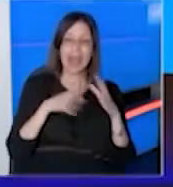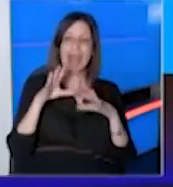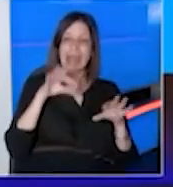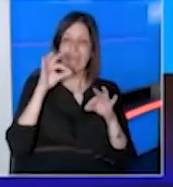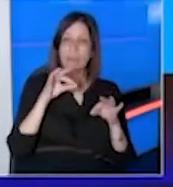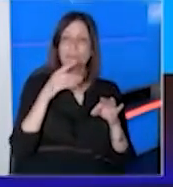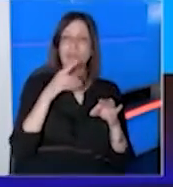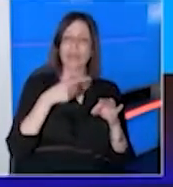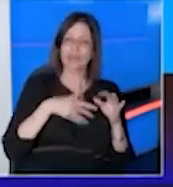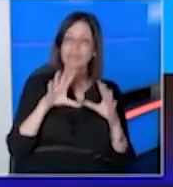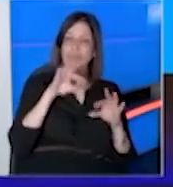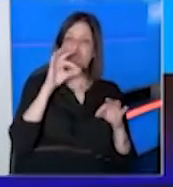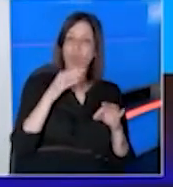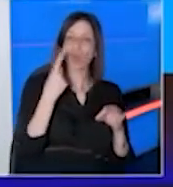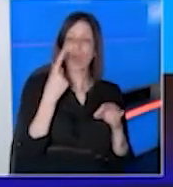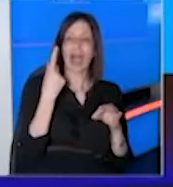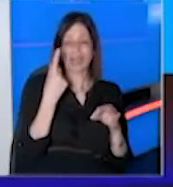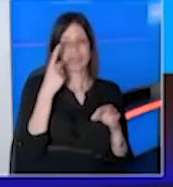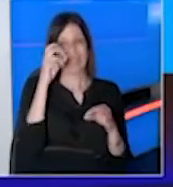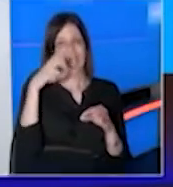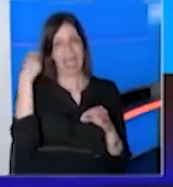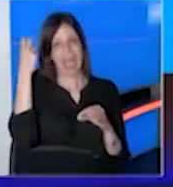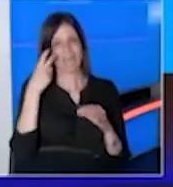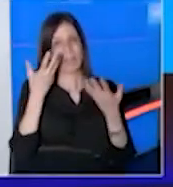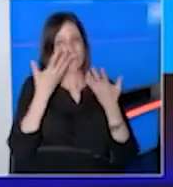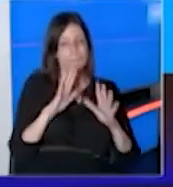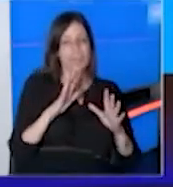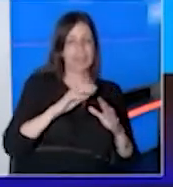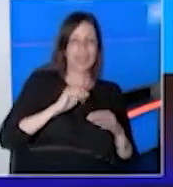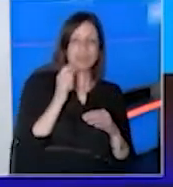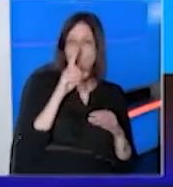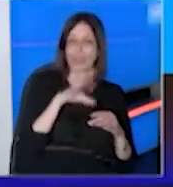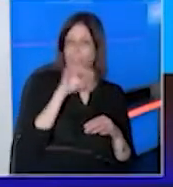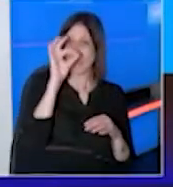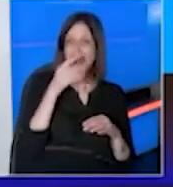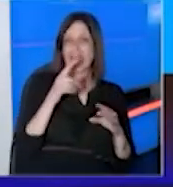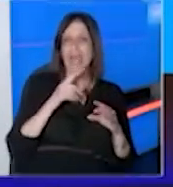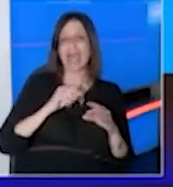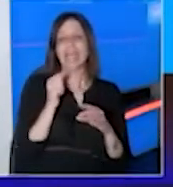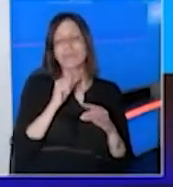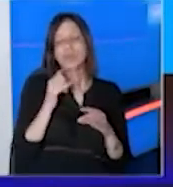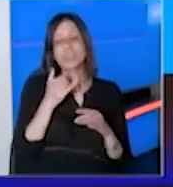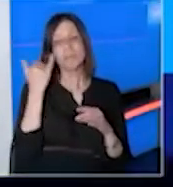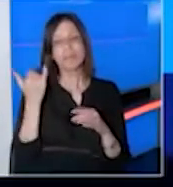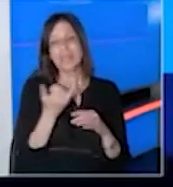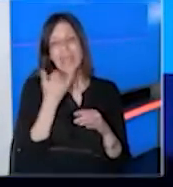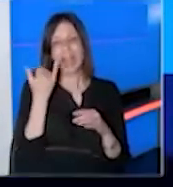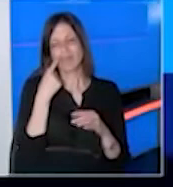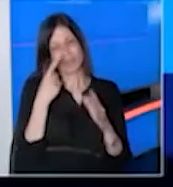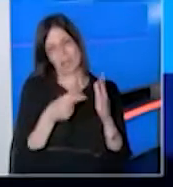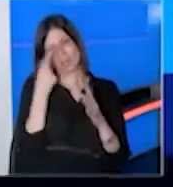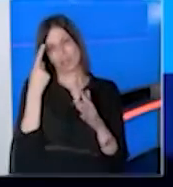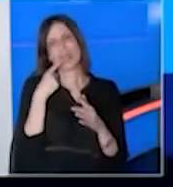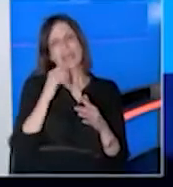ובחרו ערבי. יפה. אחד נבחר ערבי, הבן קיבוץ לא נבחר. אז עזוב, הקיבוץ בדרך כלל מיין... הראשון בתולדות התנועה.